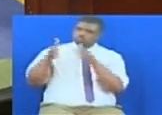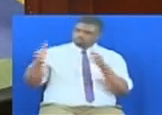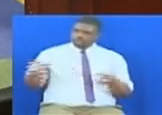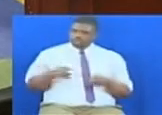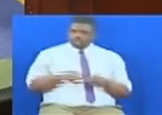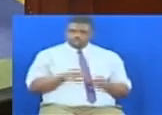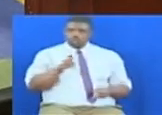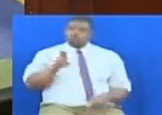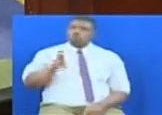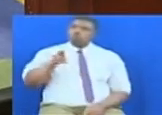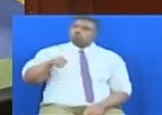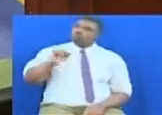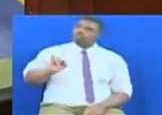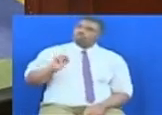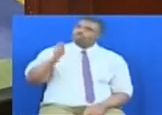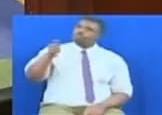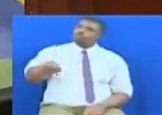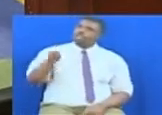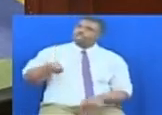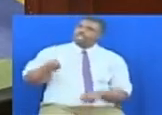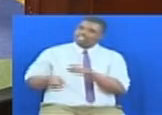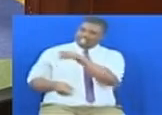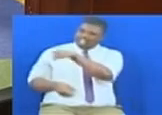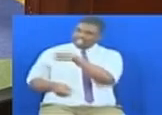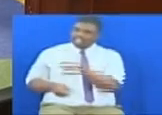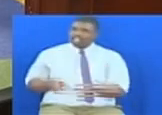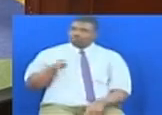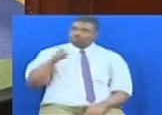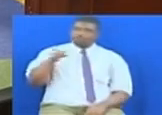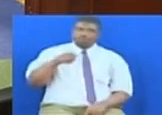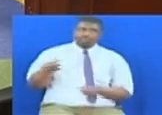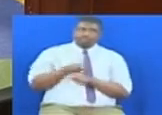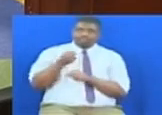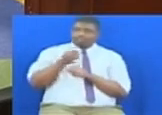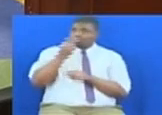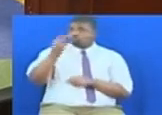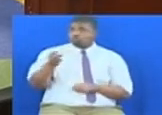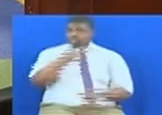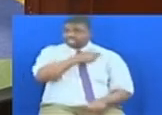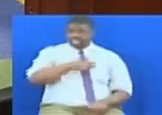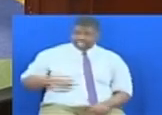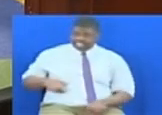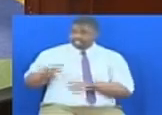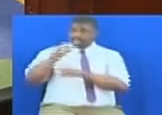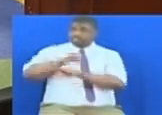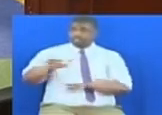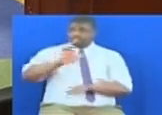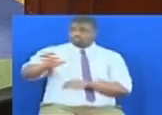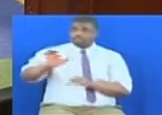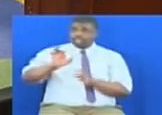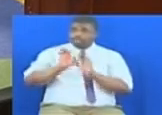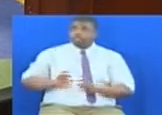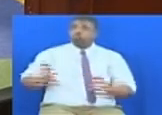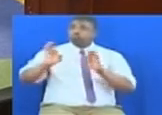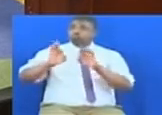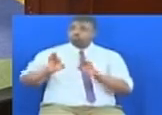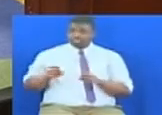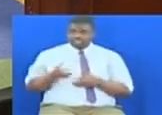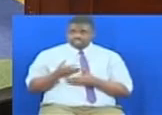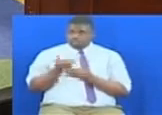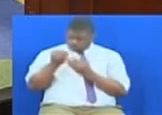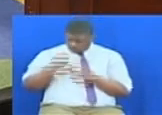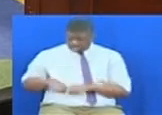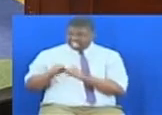Umi, tunakupongeza kwa sababu na wewe umetufanya tumuone rais maelekezo yake ni mazuri.